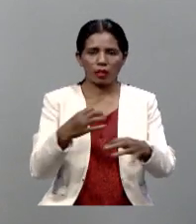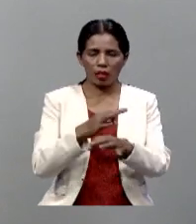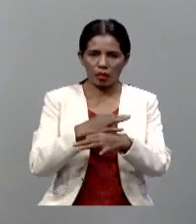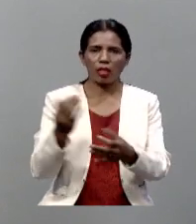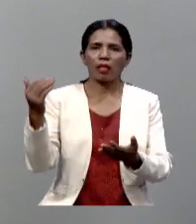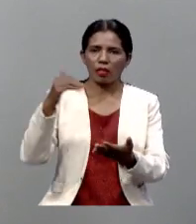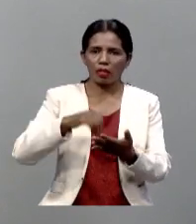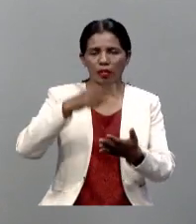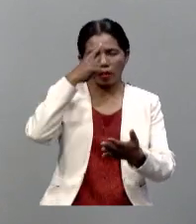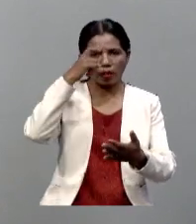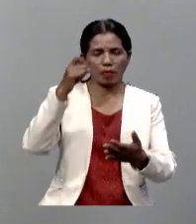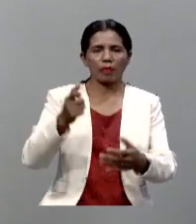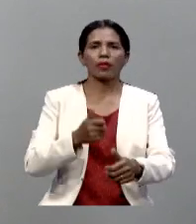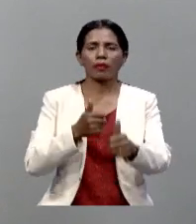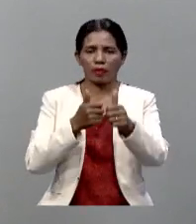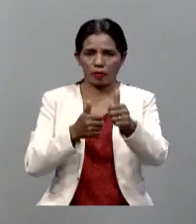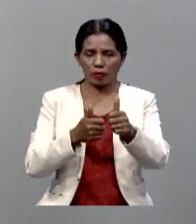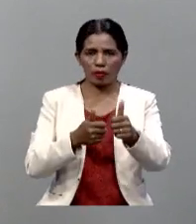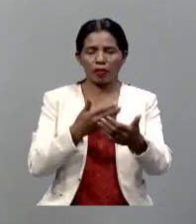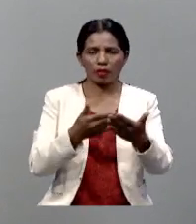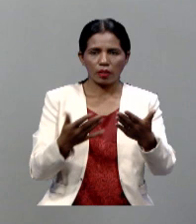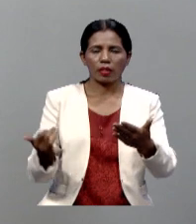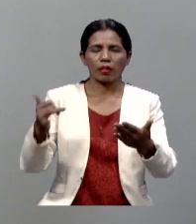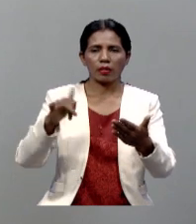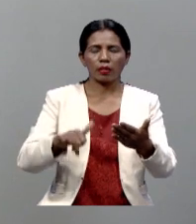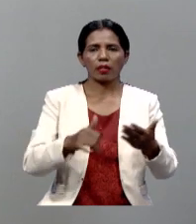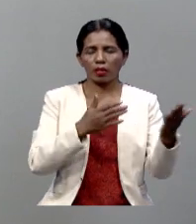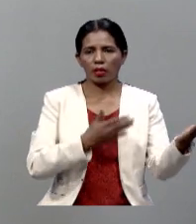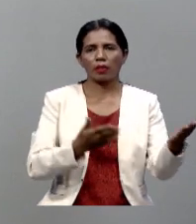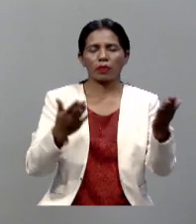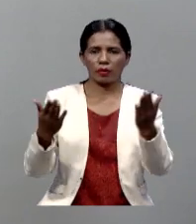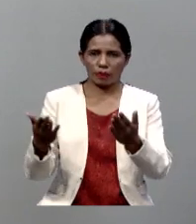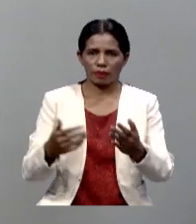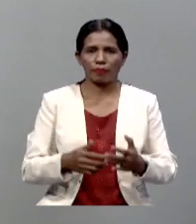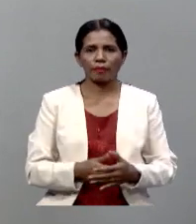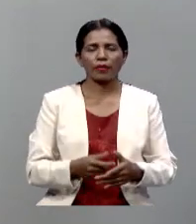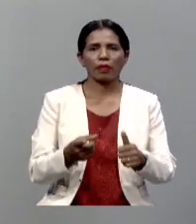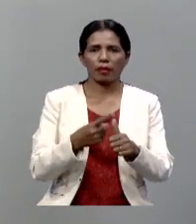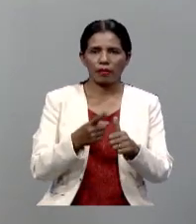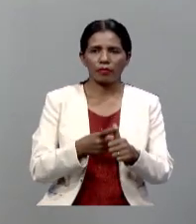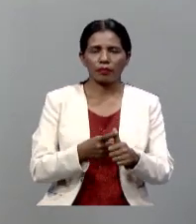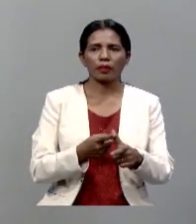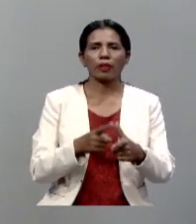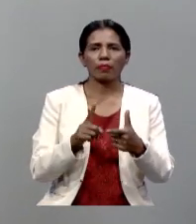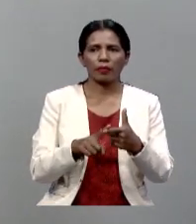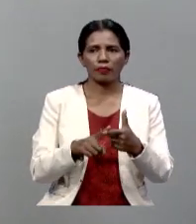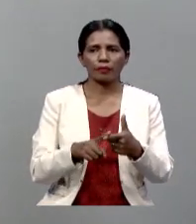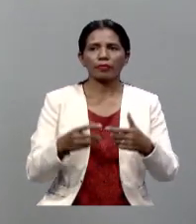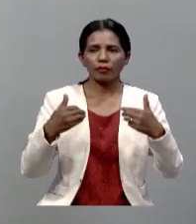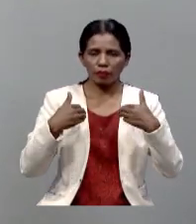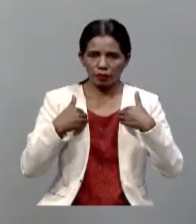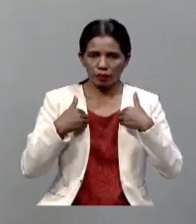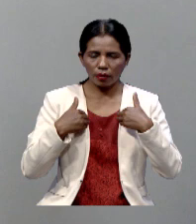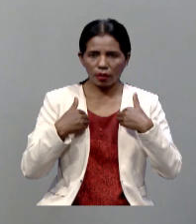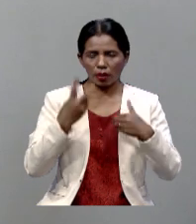tamba tuir material nebe ke sira sehar ukamai ne primero. Segundo, íamos